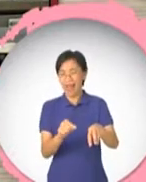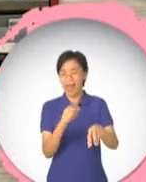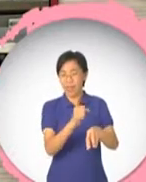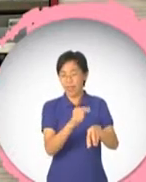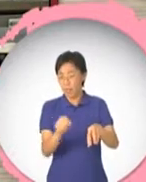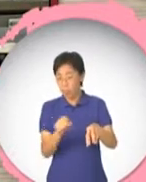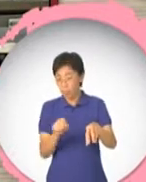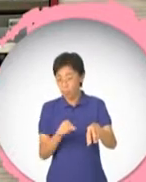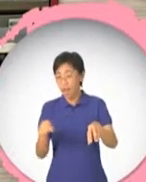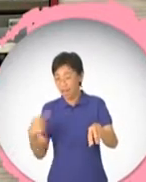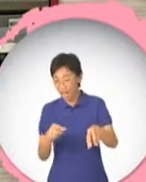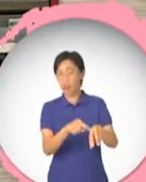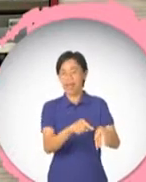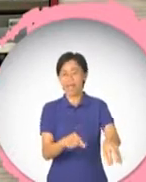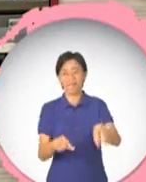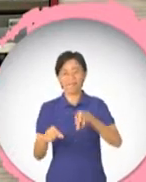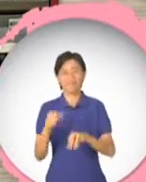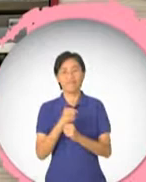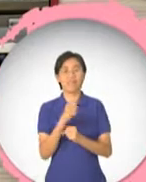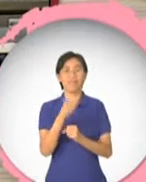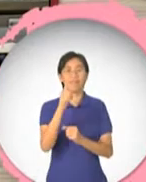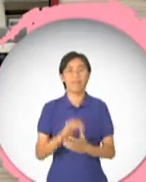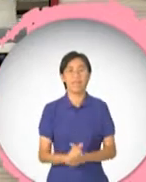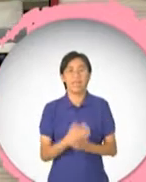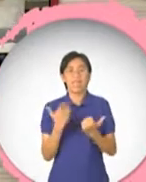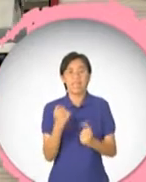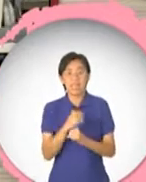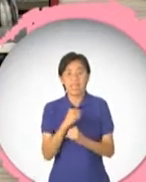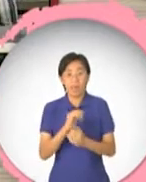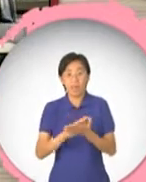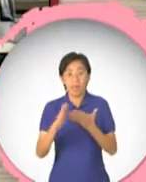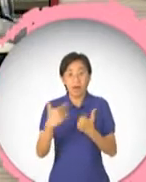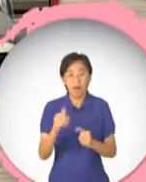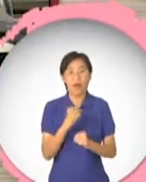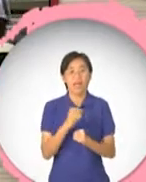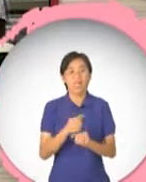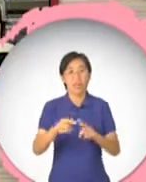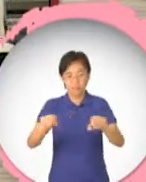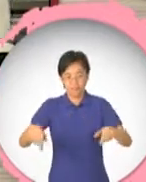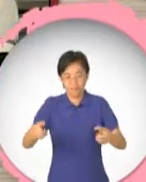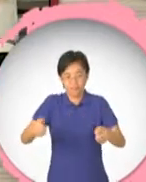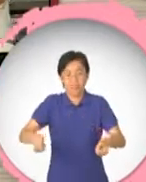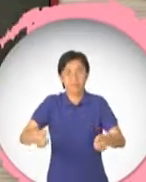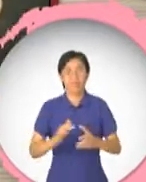ที่พักไปแล้วนะคะเพราะฉะนั้นในช่วงนี้เนี่ยเราจะมาเตรียมพิม